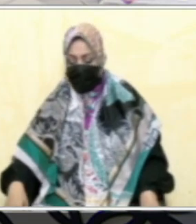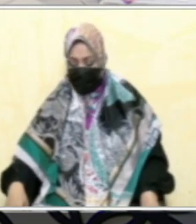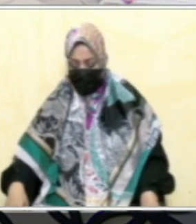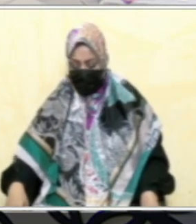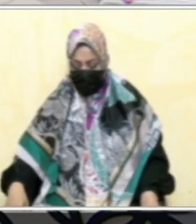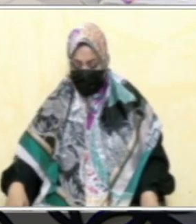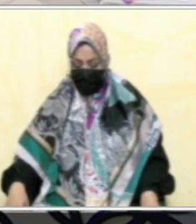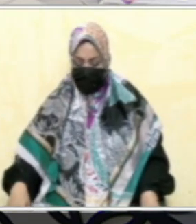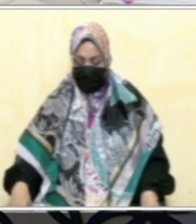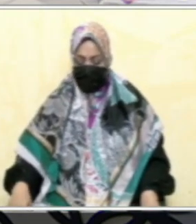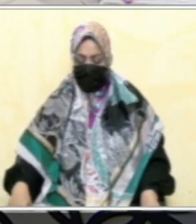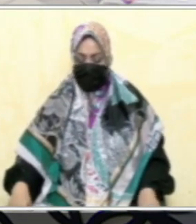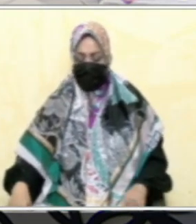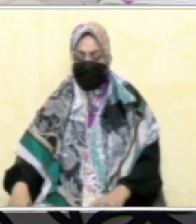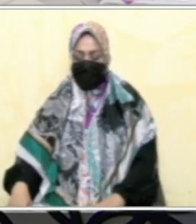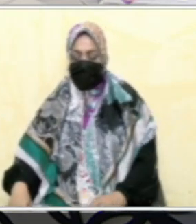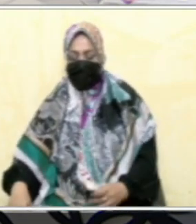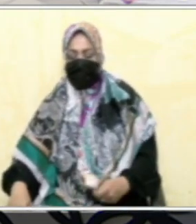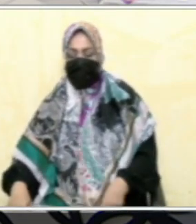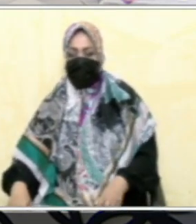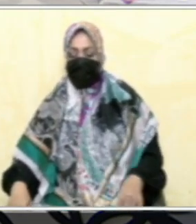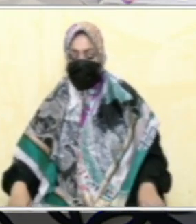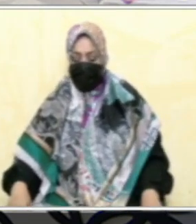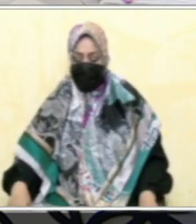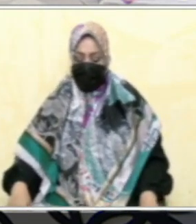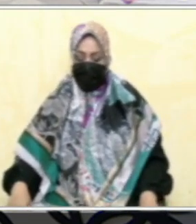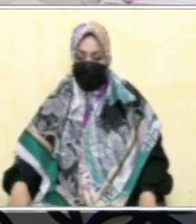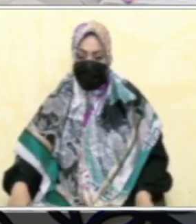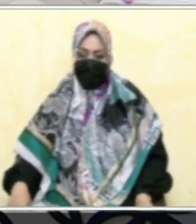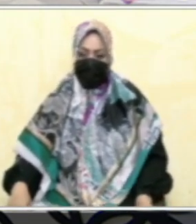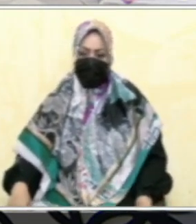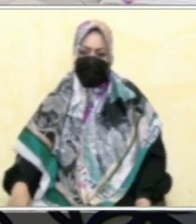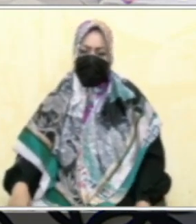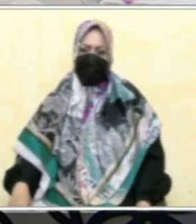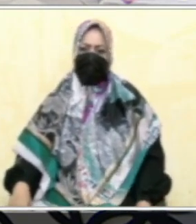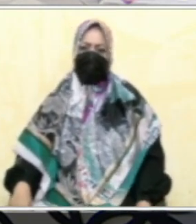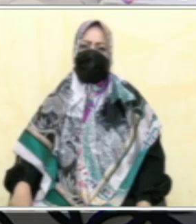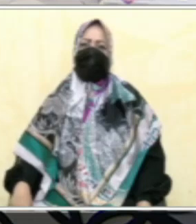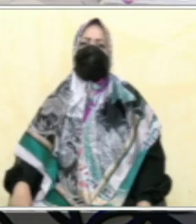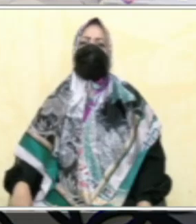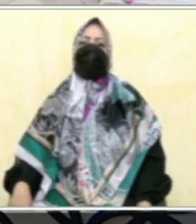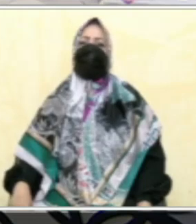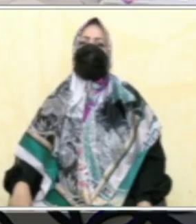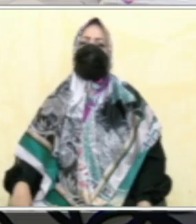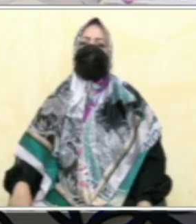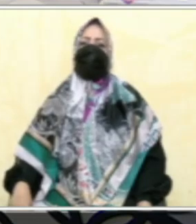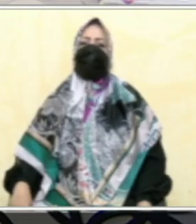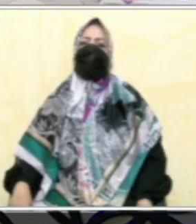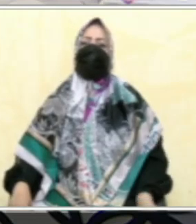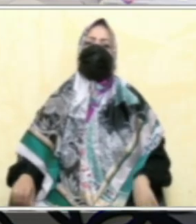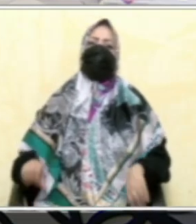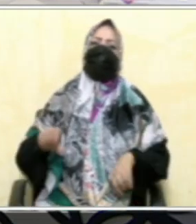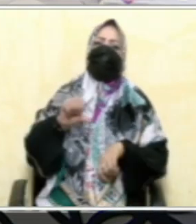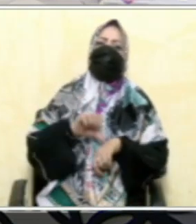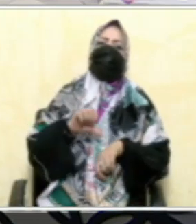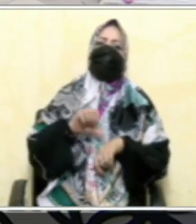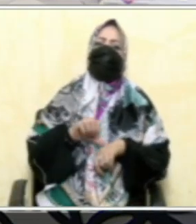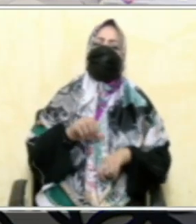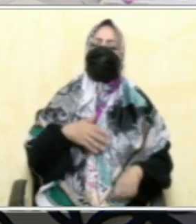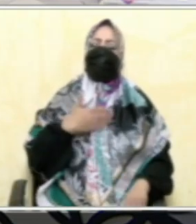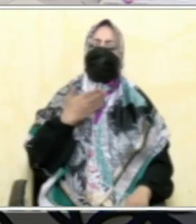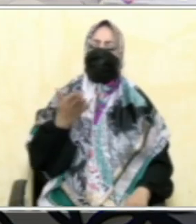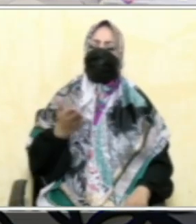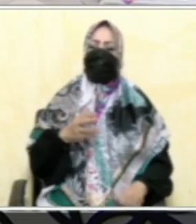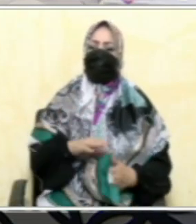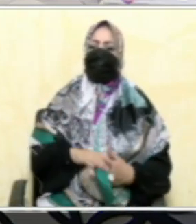جميلة من طرابلس، نعم يا جميلة. السلام عليكم. عليكم السلام ورحمة الله. أنا عندي بعض